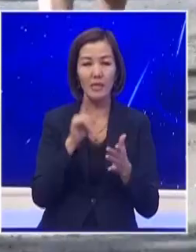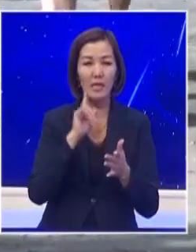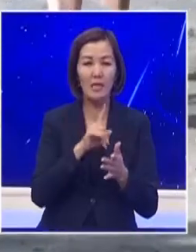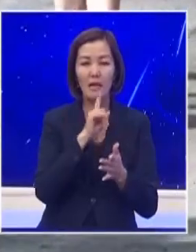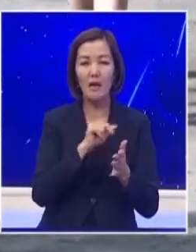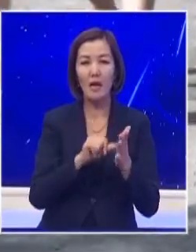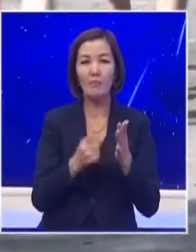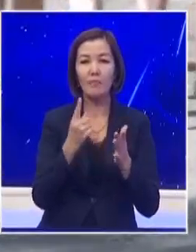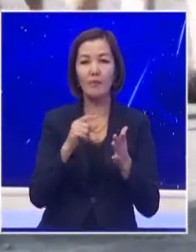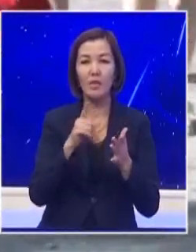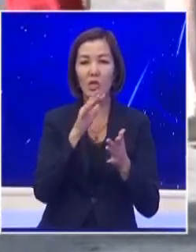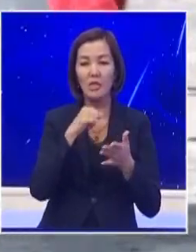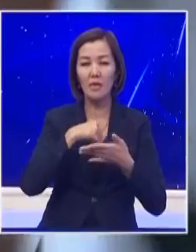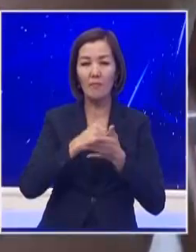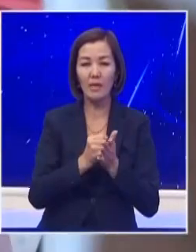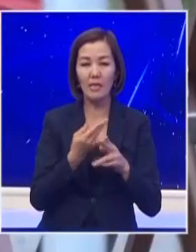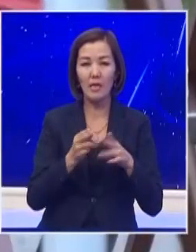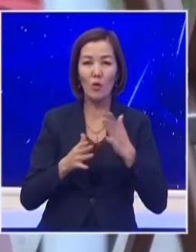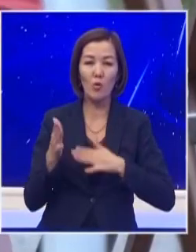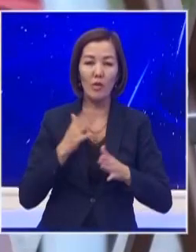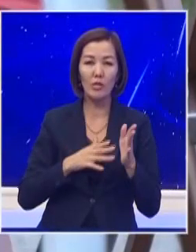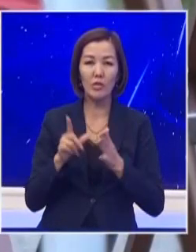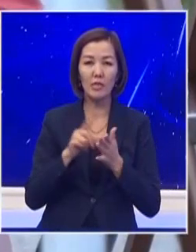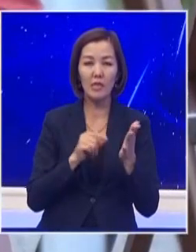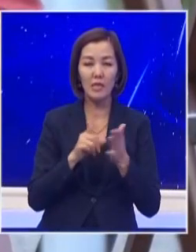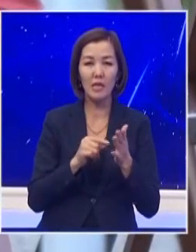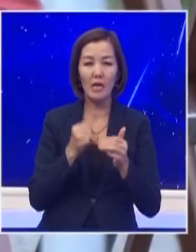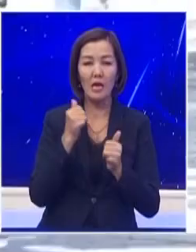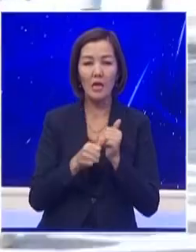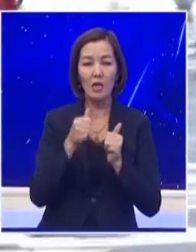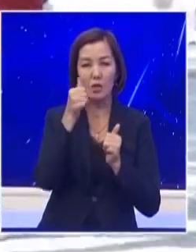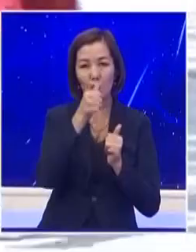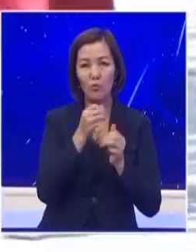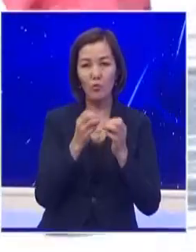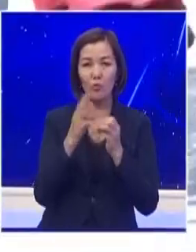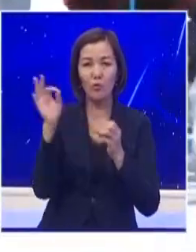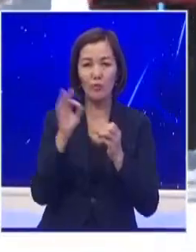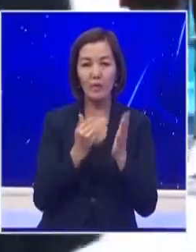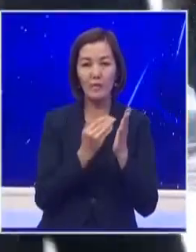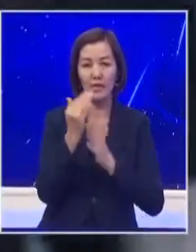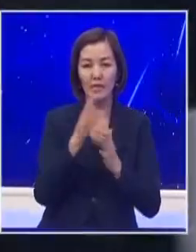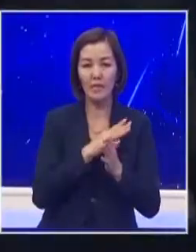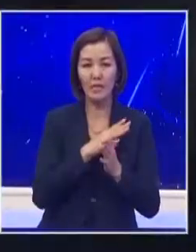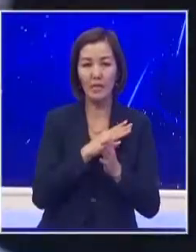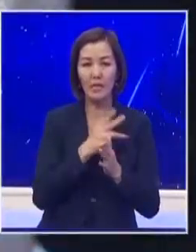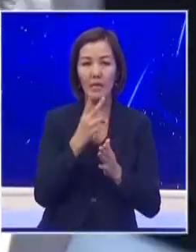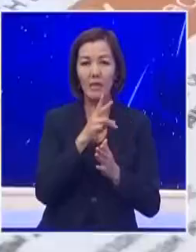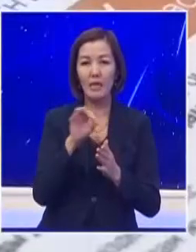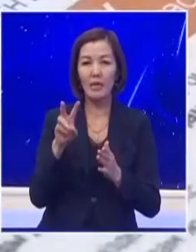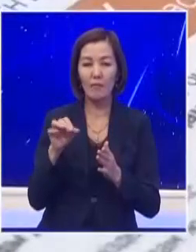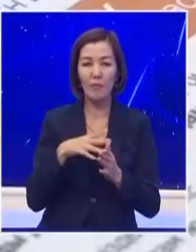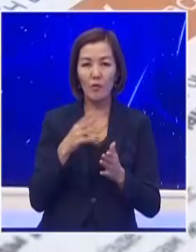61-ге бекітілді. Ең қуаныштысы, зейнетақы мөлшері жыл сайын 13% артпақ. Бұл елдегі барлық 2 миллион